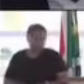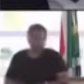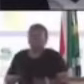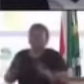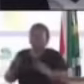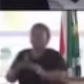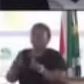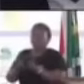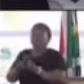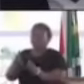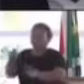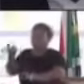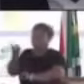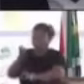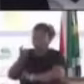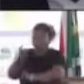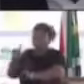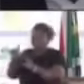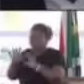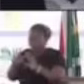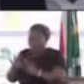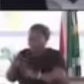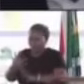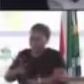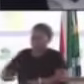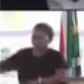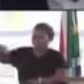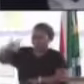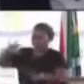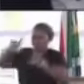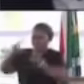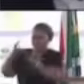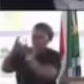ngisazowabiza onke lamakomedi esikodlweni